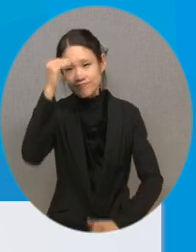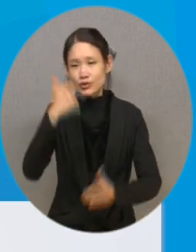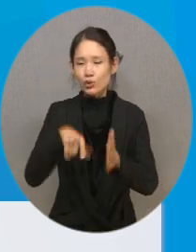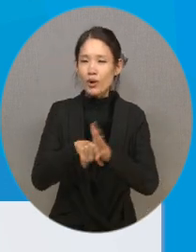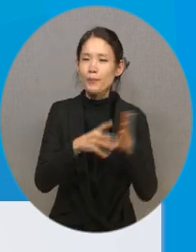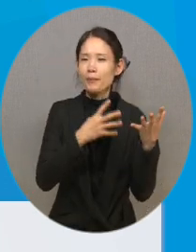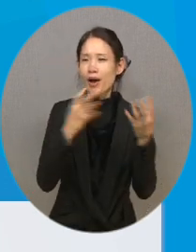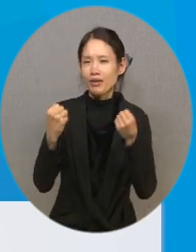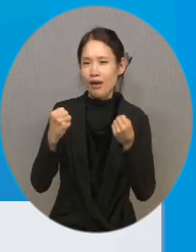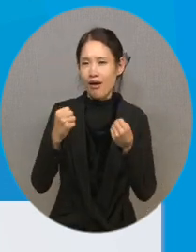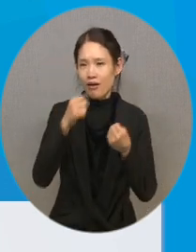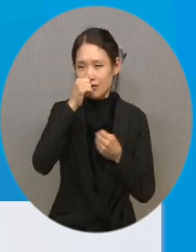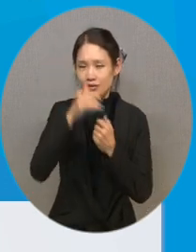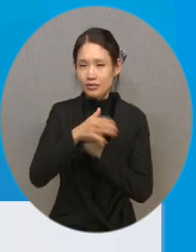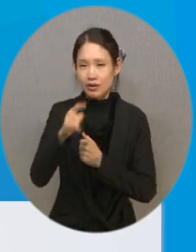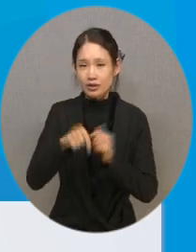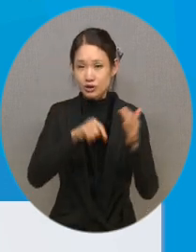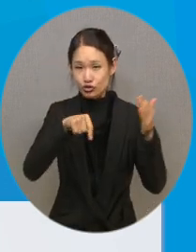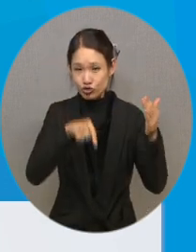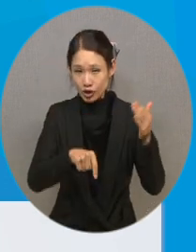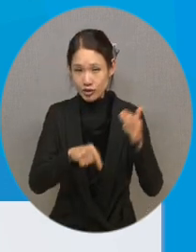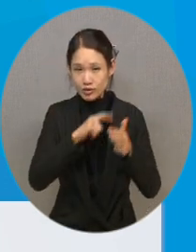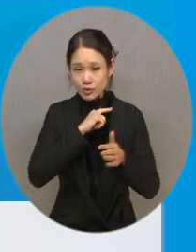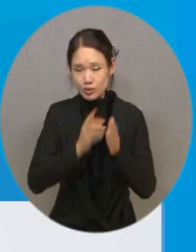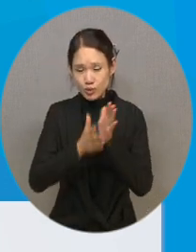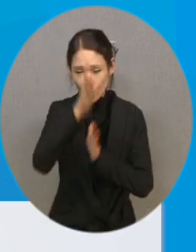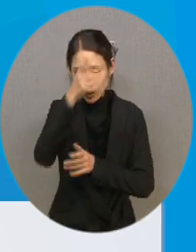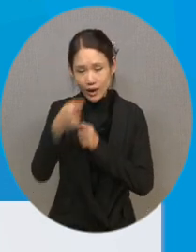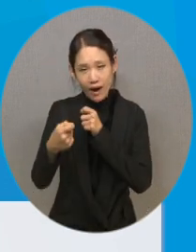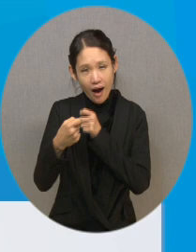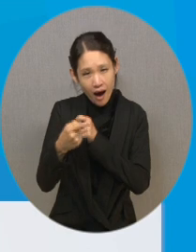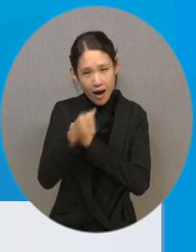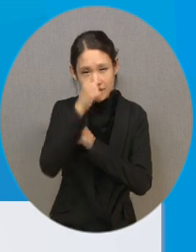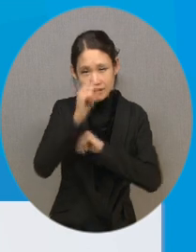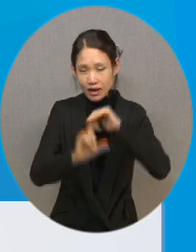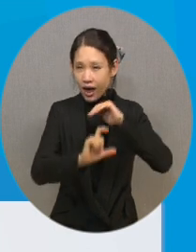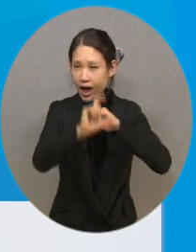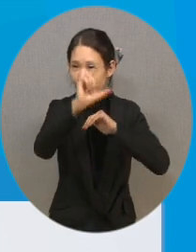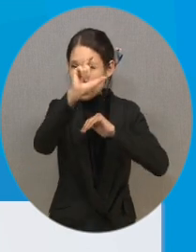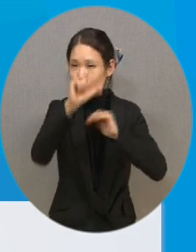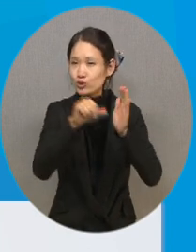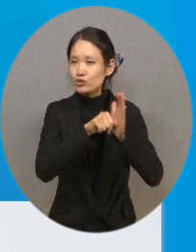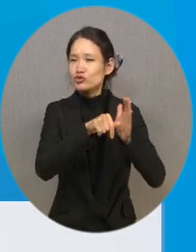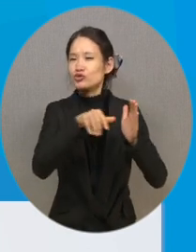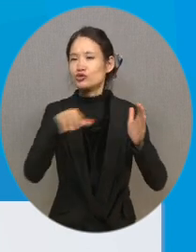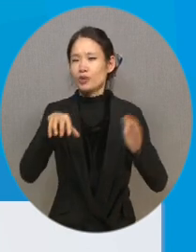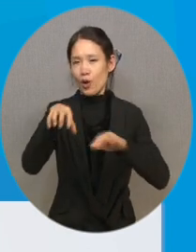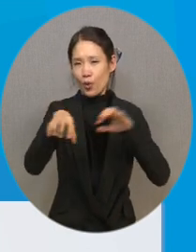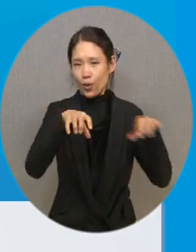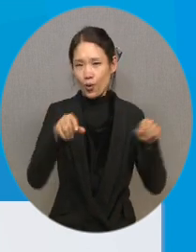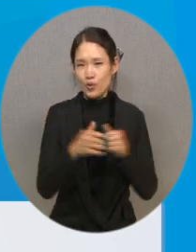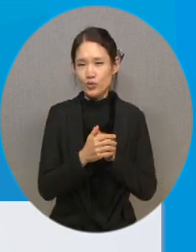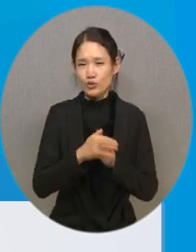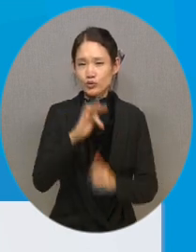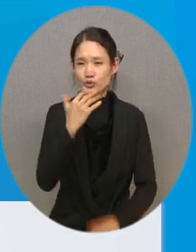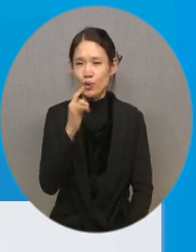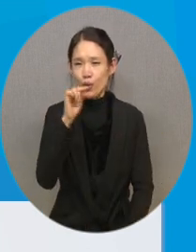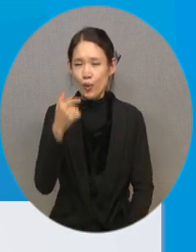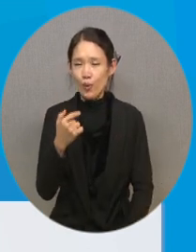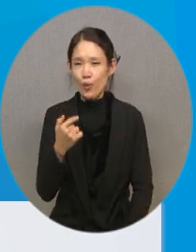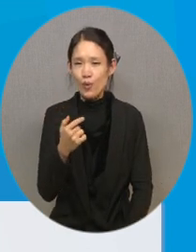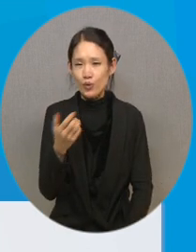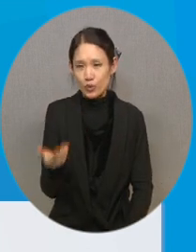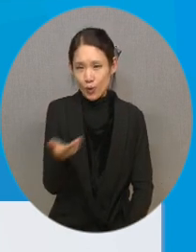많지만 그 중에서도 도심 가까이에 위치해 있어서 해돋이 명소로 인기가 많은 소호 동동다리로